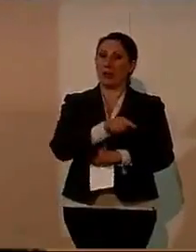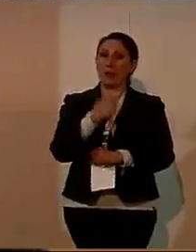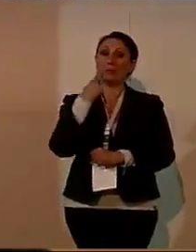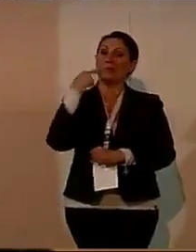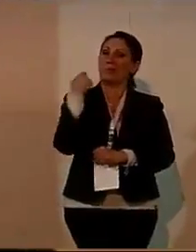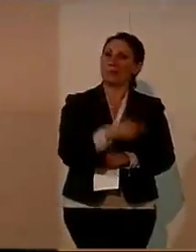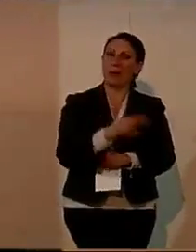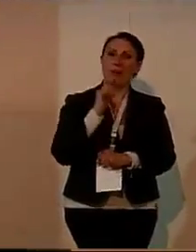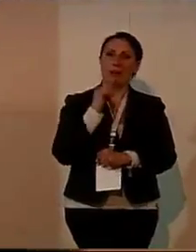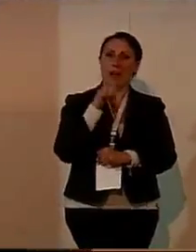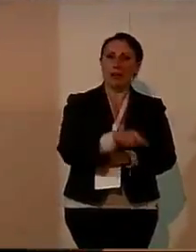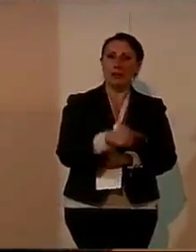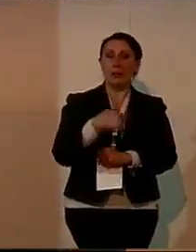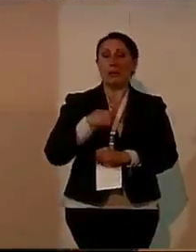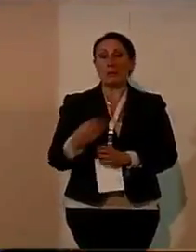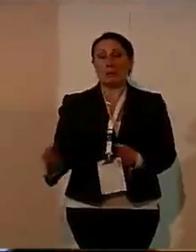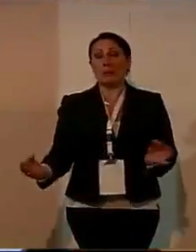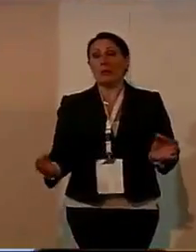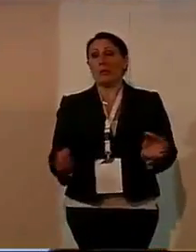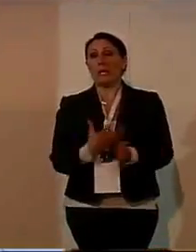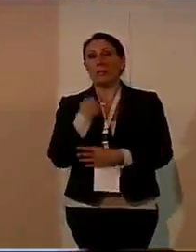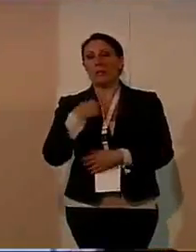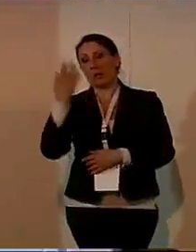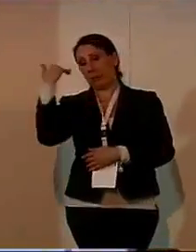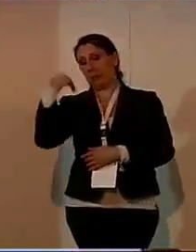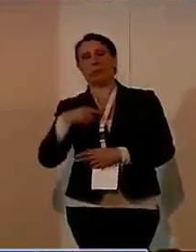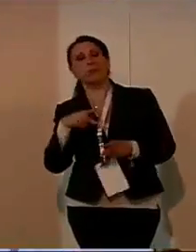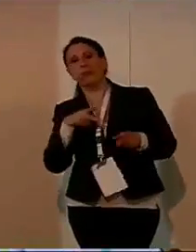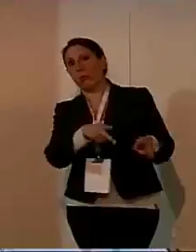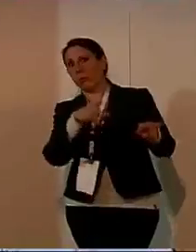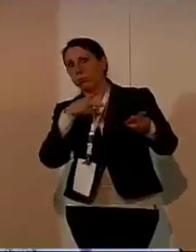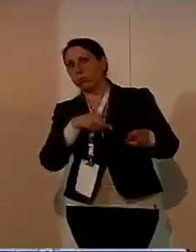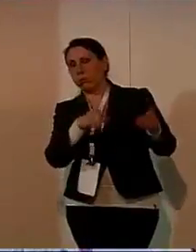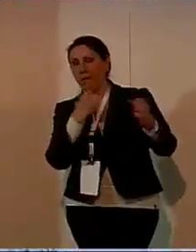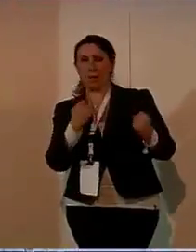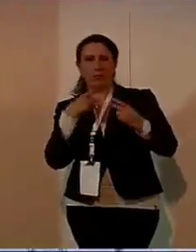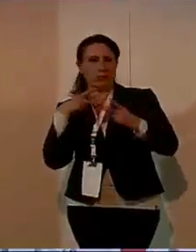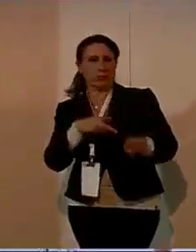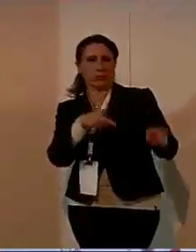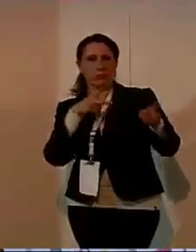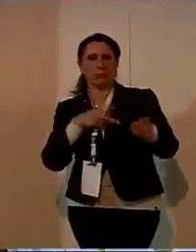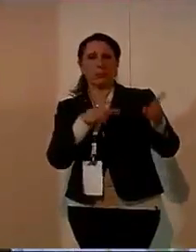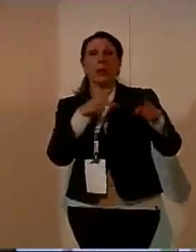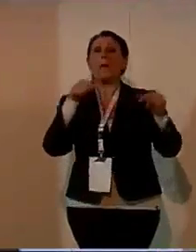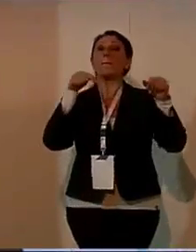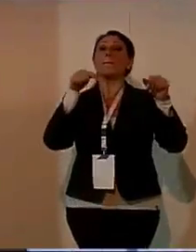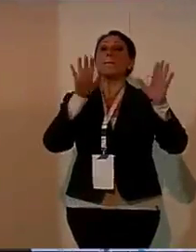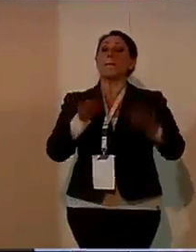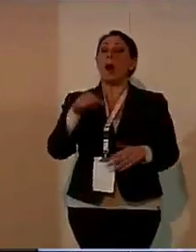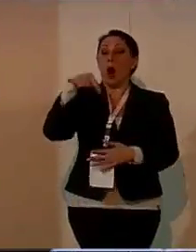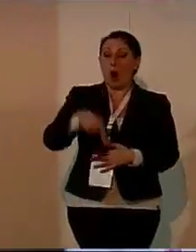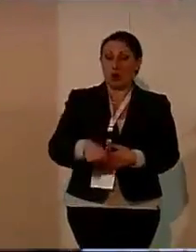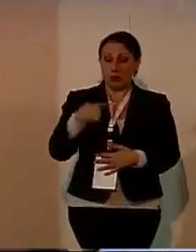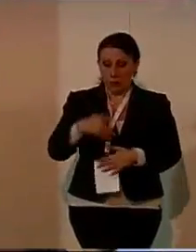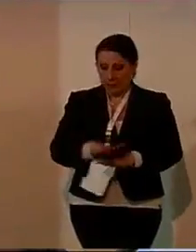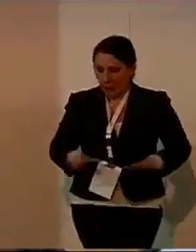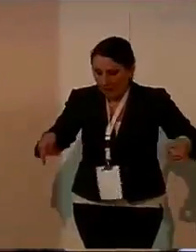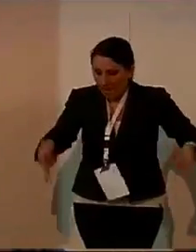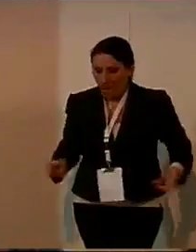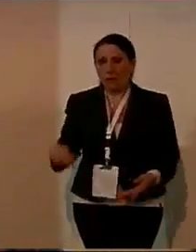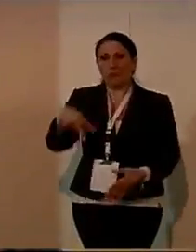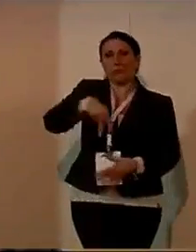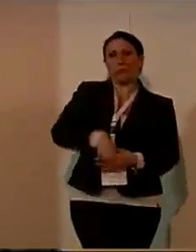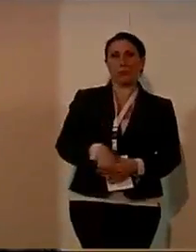segretario a me è capitato di criticare anche con asprezza ma se parlo da questo palco oggi